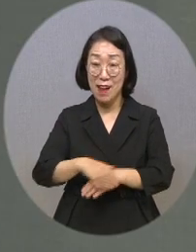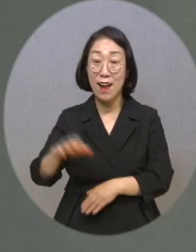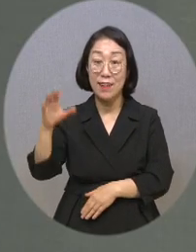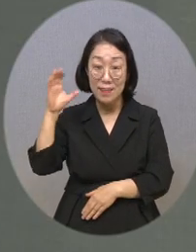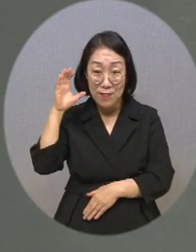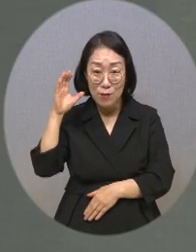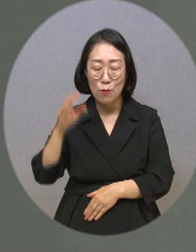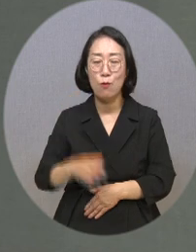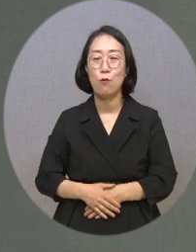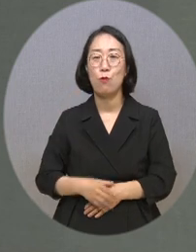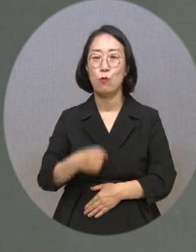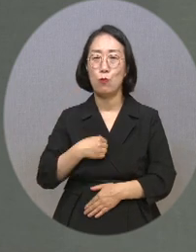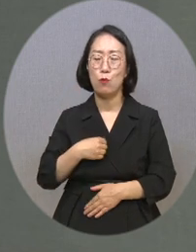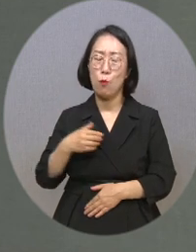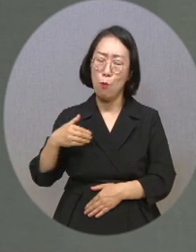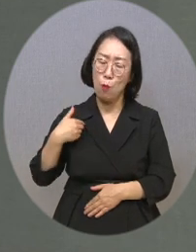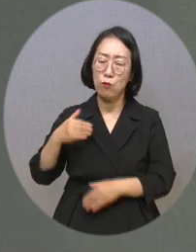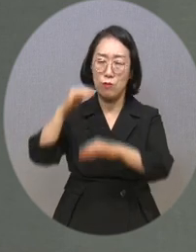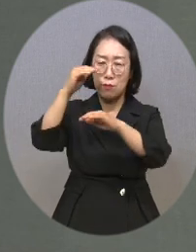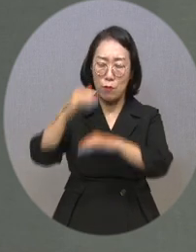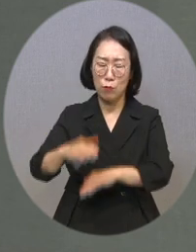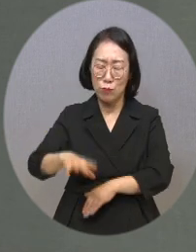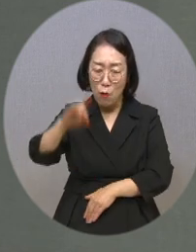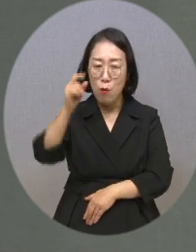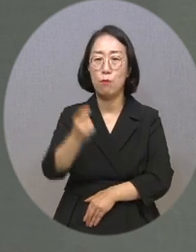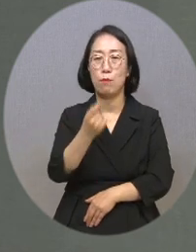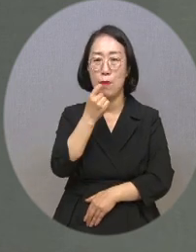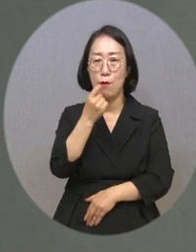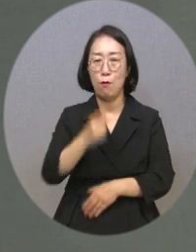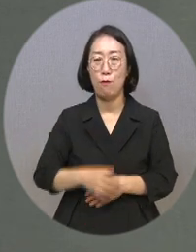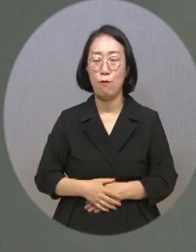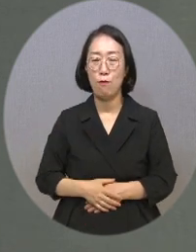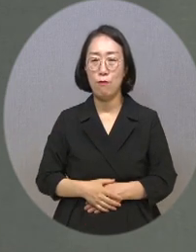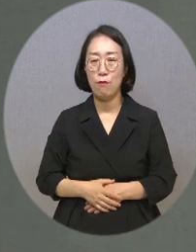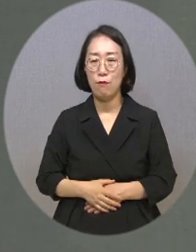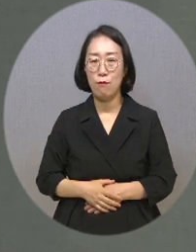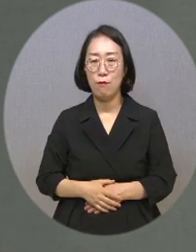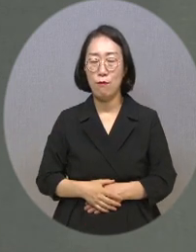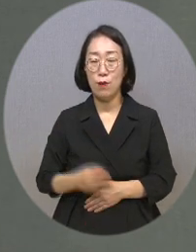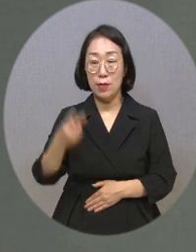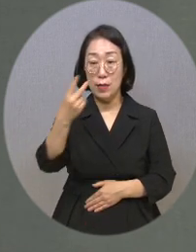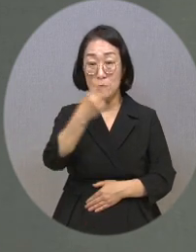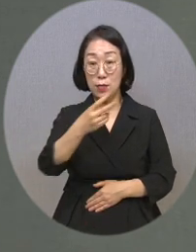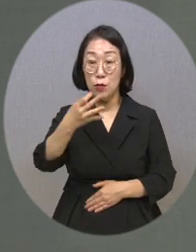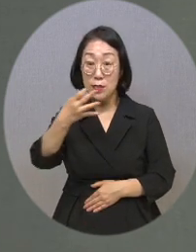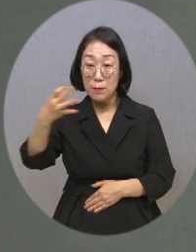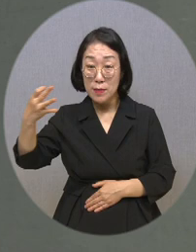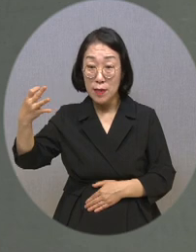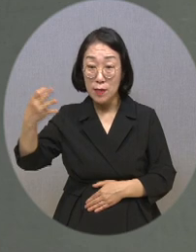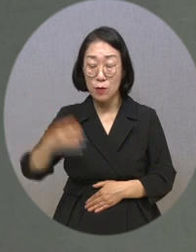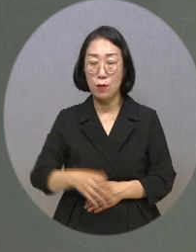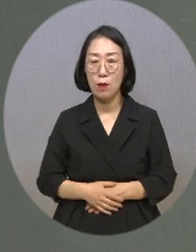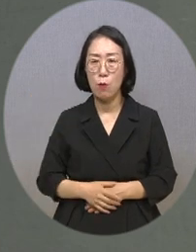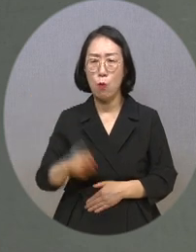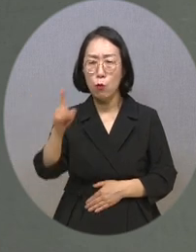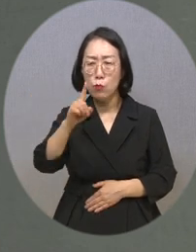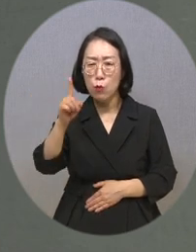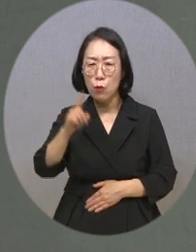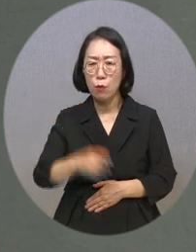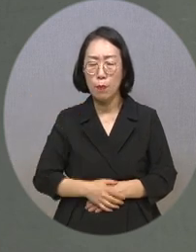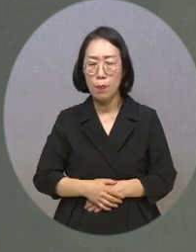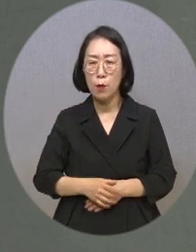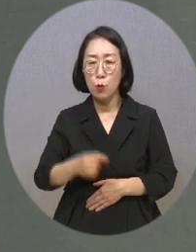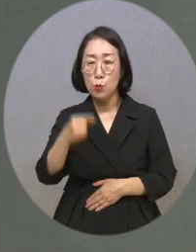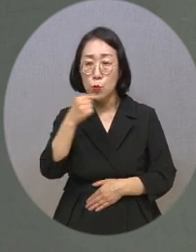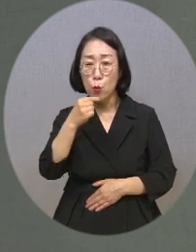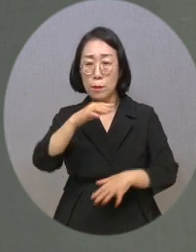들으셨죠? 저도 모르는 면 많이 배웠습니다. 지난 2014년도에 어느